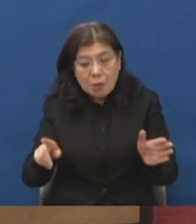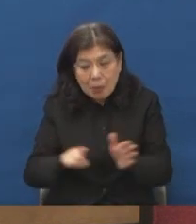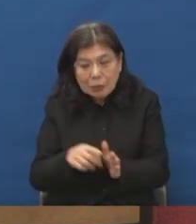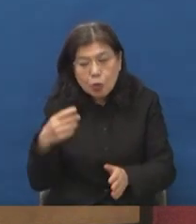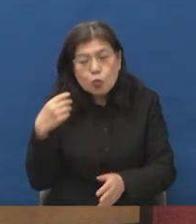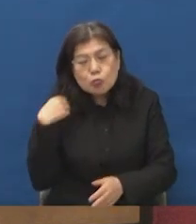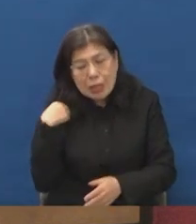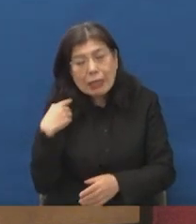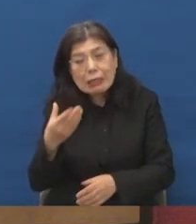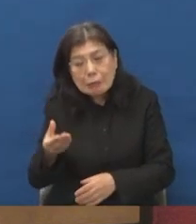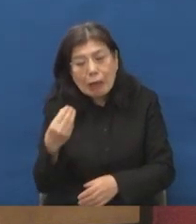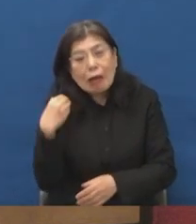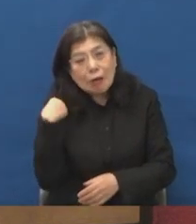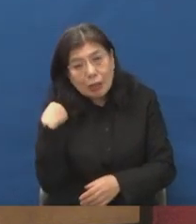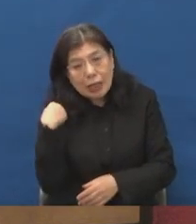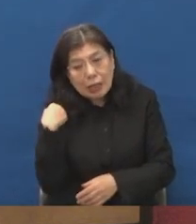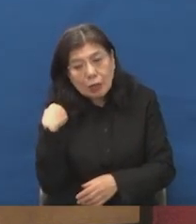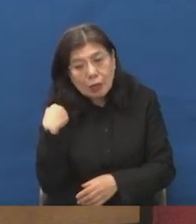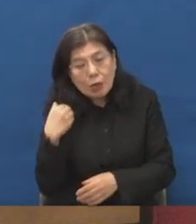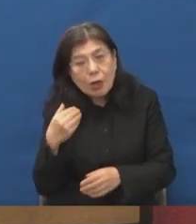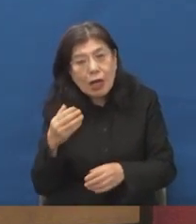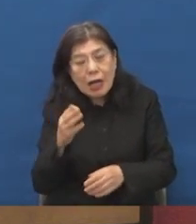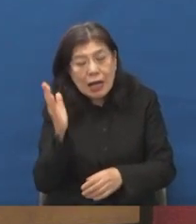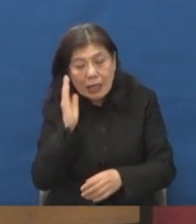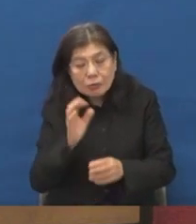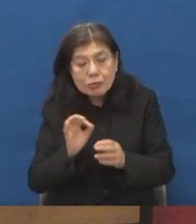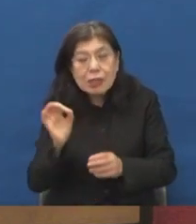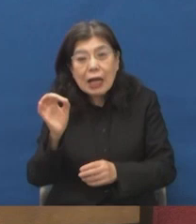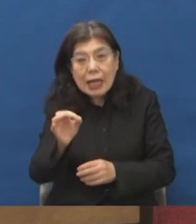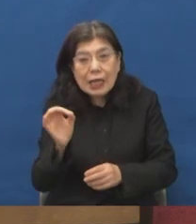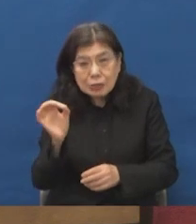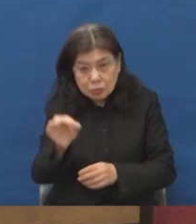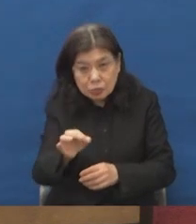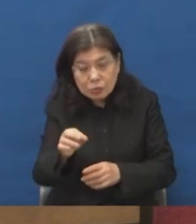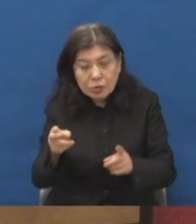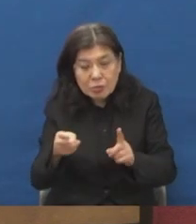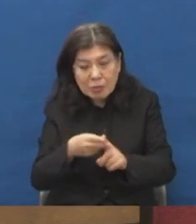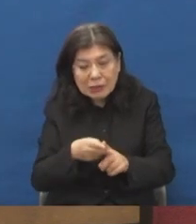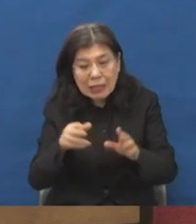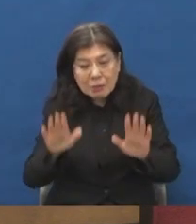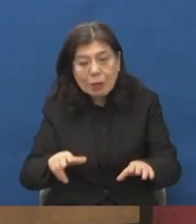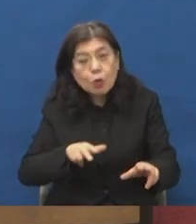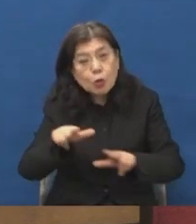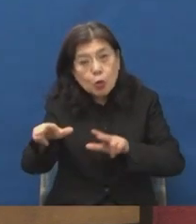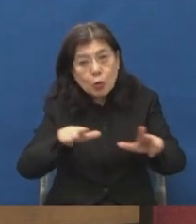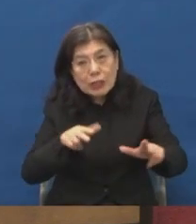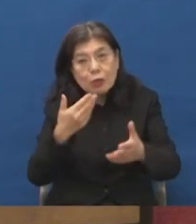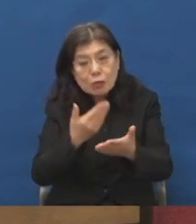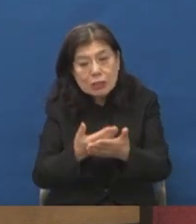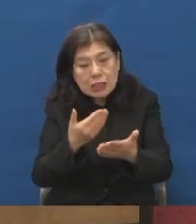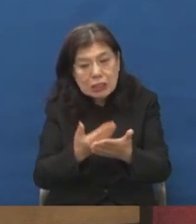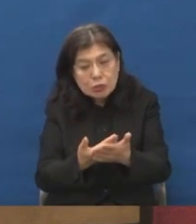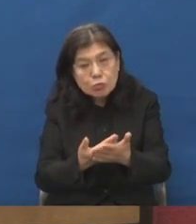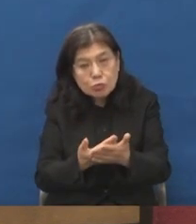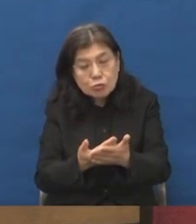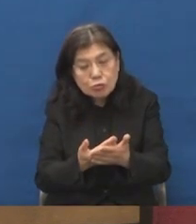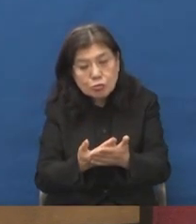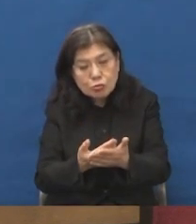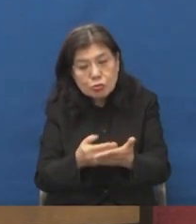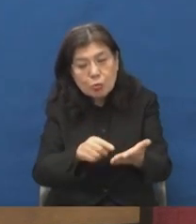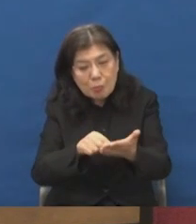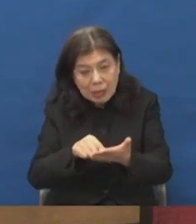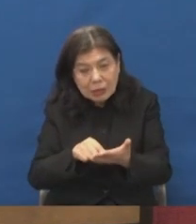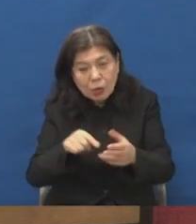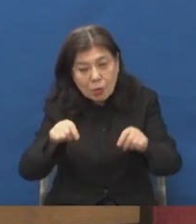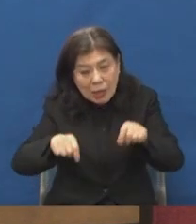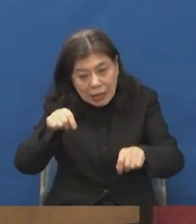倒して返していくことと、現在の行政ニーズを満たしていくこととのバランスを考えた財政運営は当然の